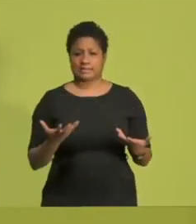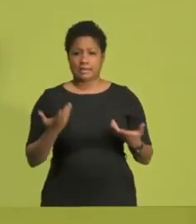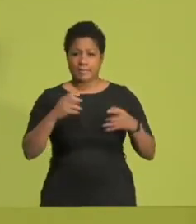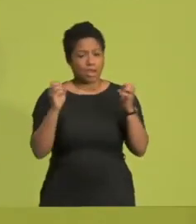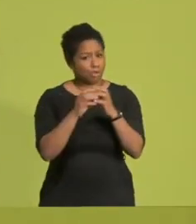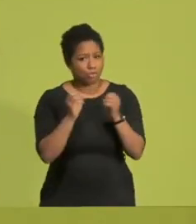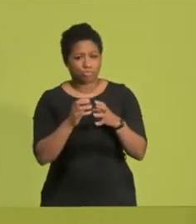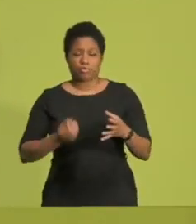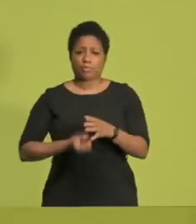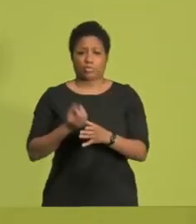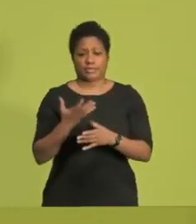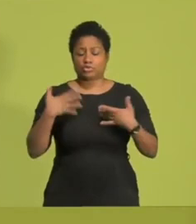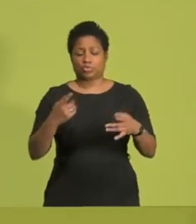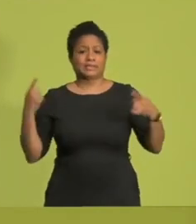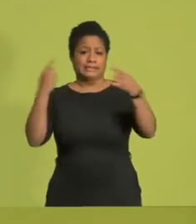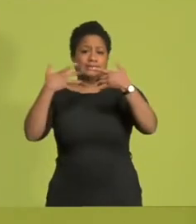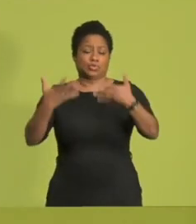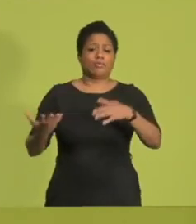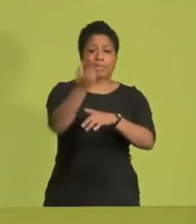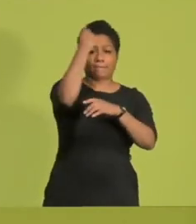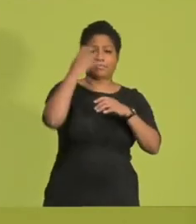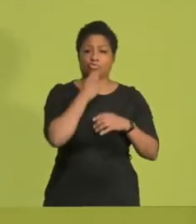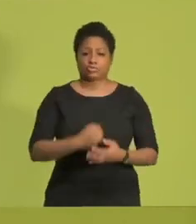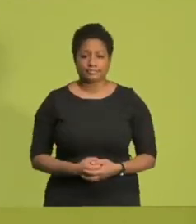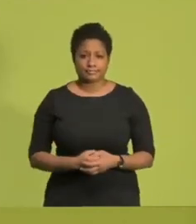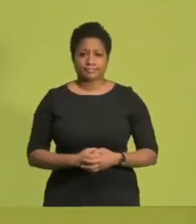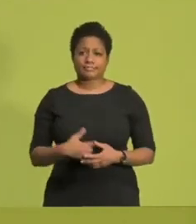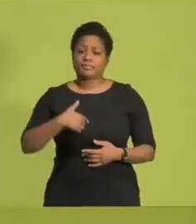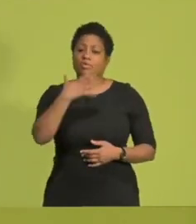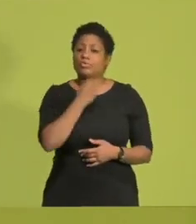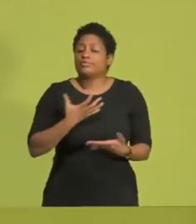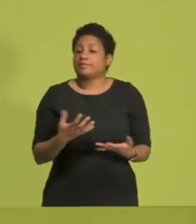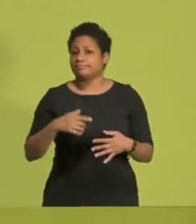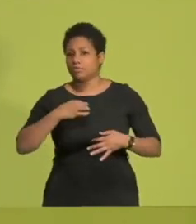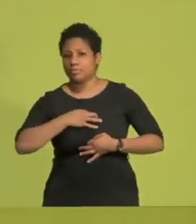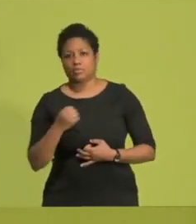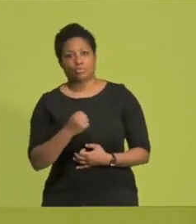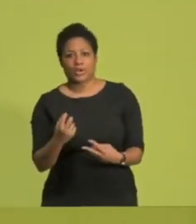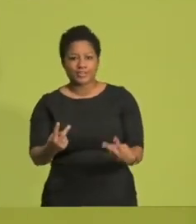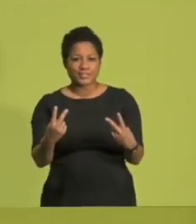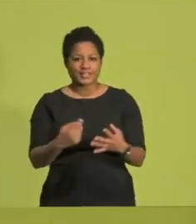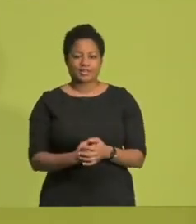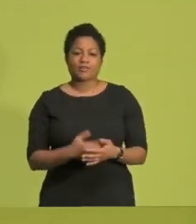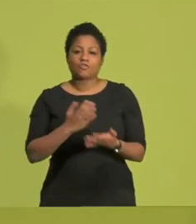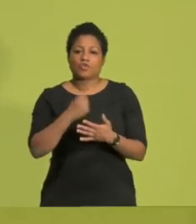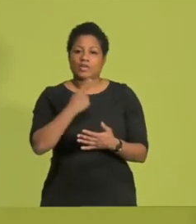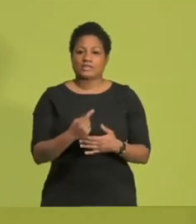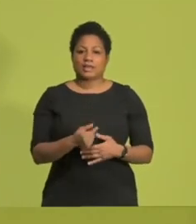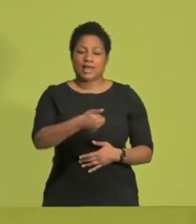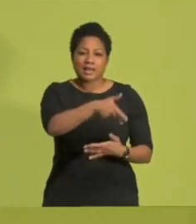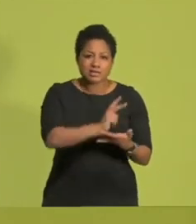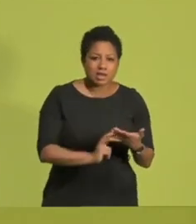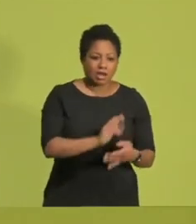ökologisch produziert. Das muss unser Ziel sein. Und ich möchte an der Stelle, das ist mir besonders wichtig, ich habe das am Anfang gesagt, ein Drittel der Kinder